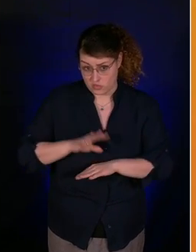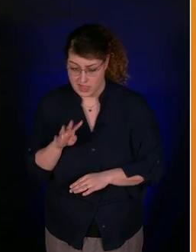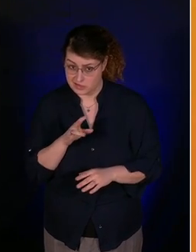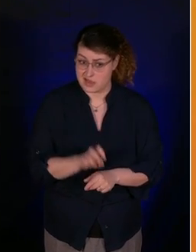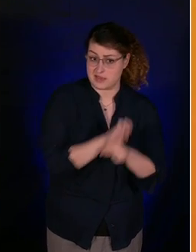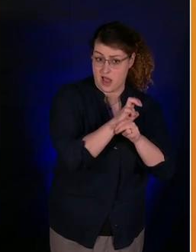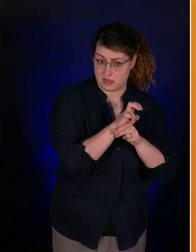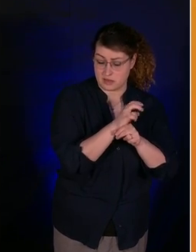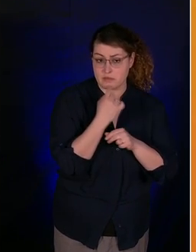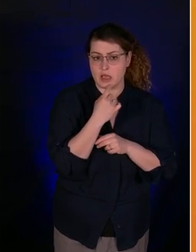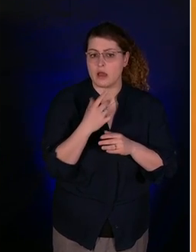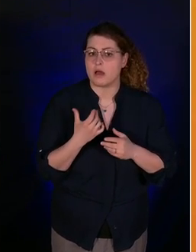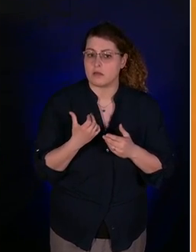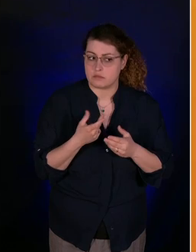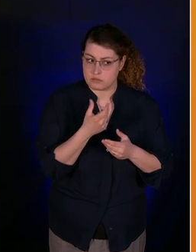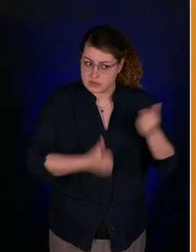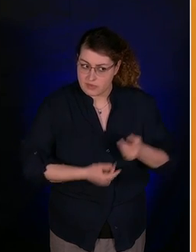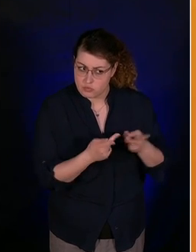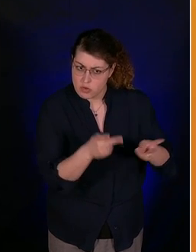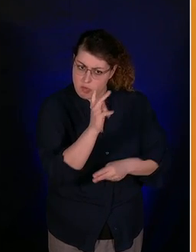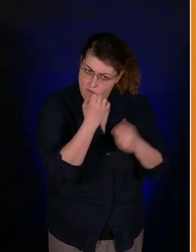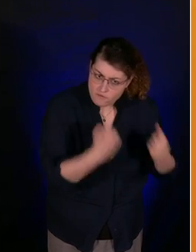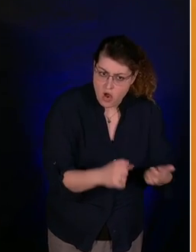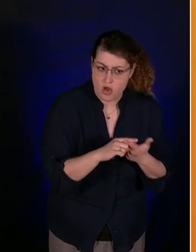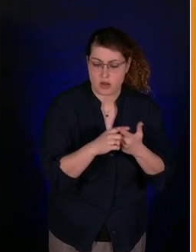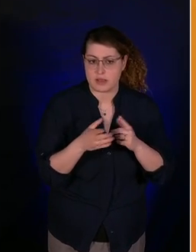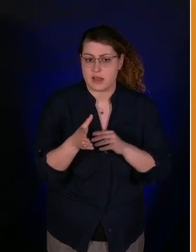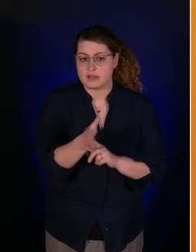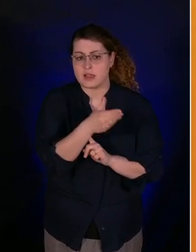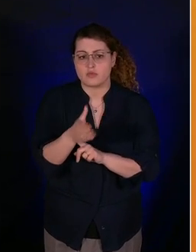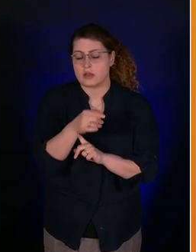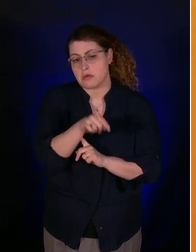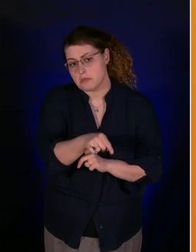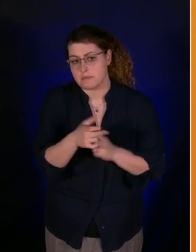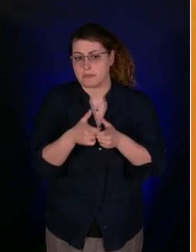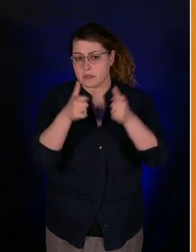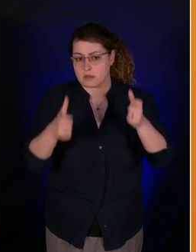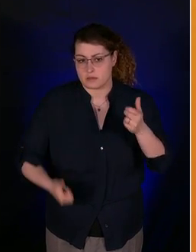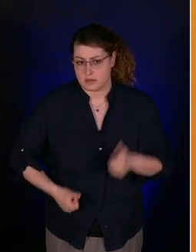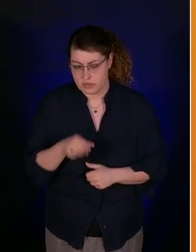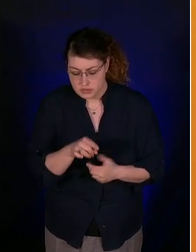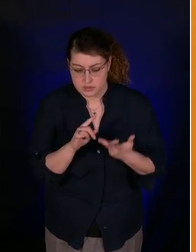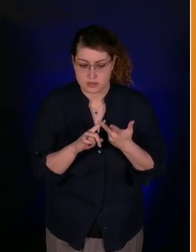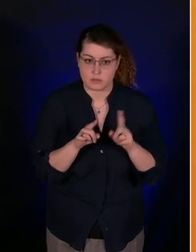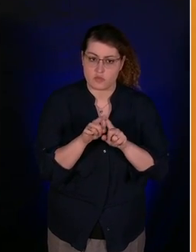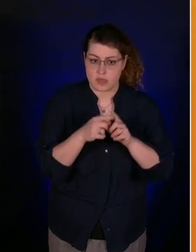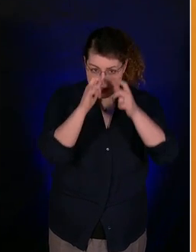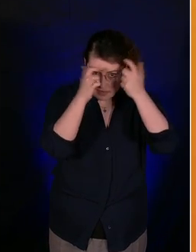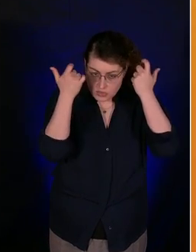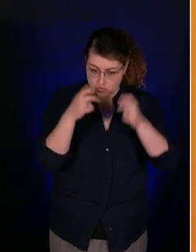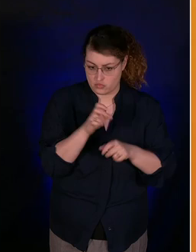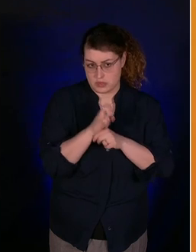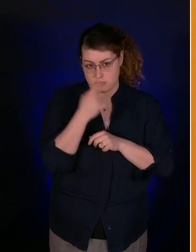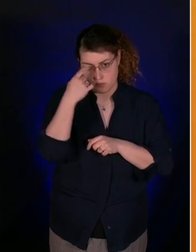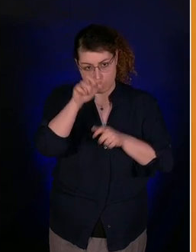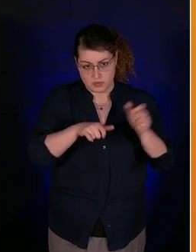Le renforcement des services publics, la nationalisation des domaines structurants et la préservation du statut des fonctionnaires